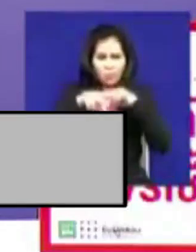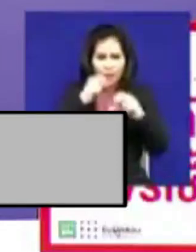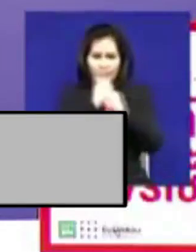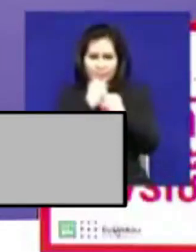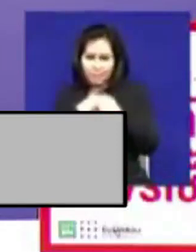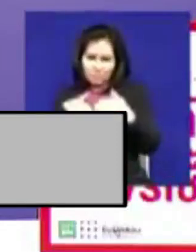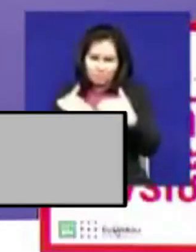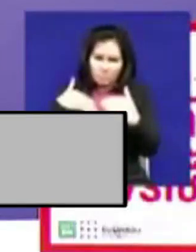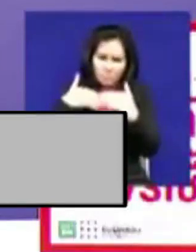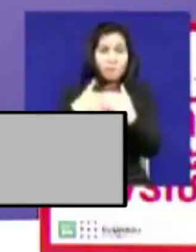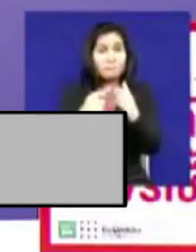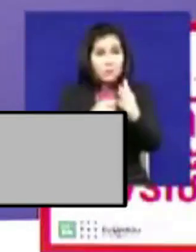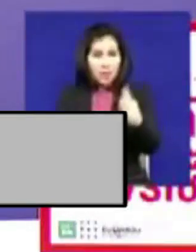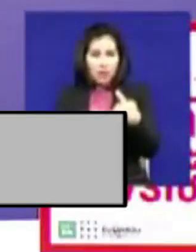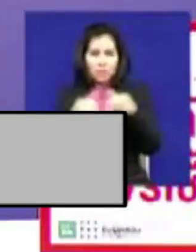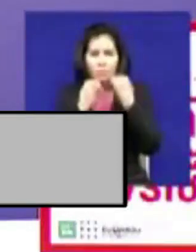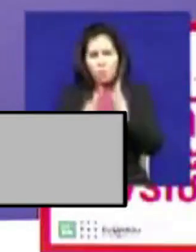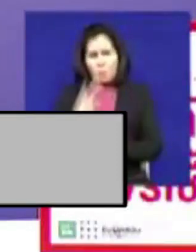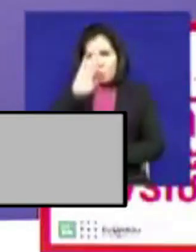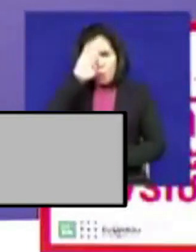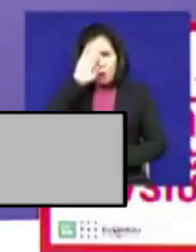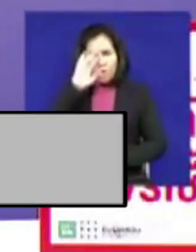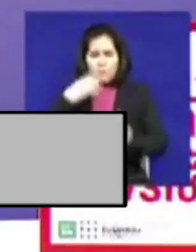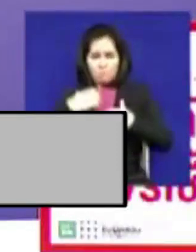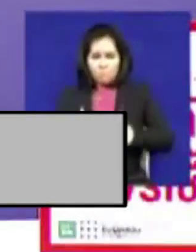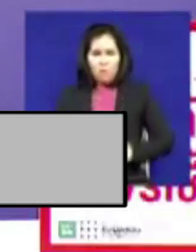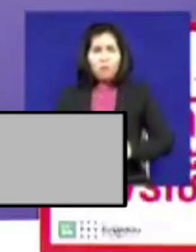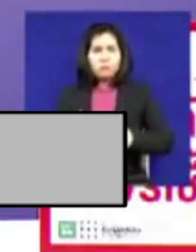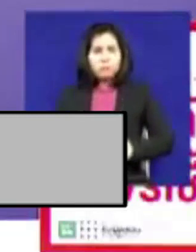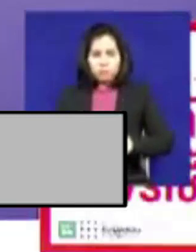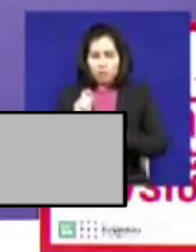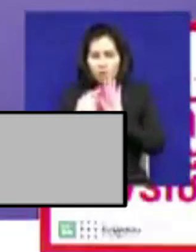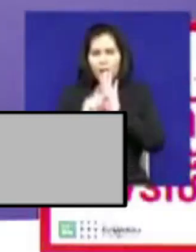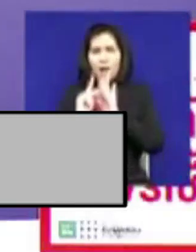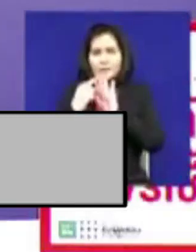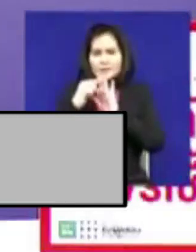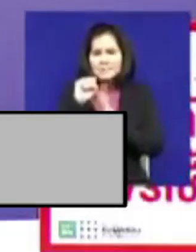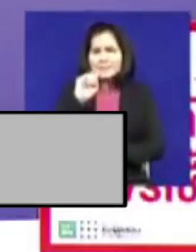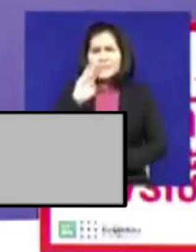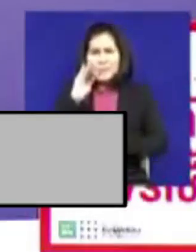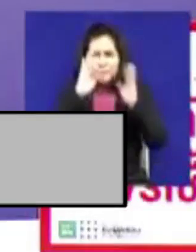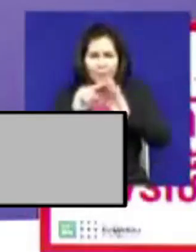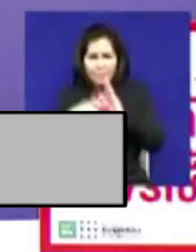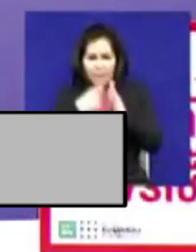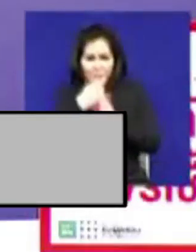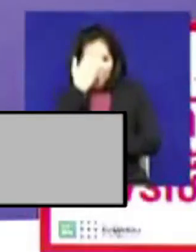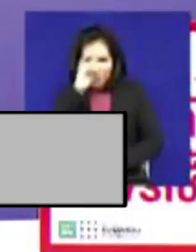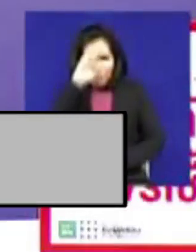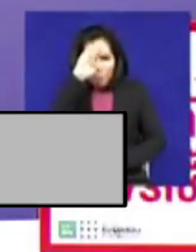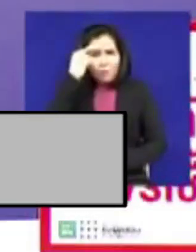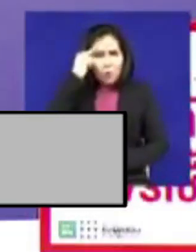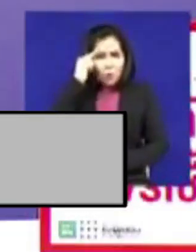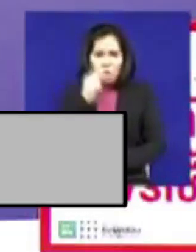ครับก็คือกลุ่มผู้ป่วยโรคปอดอักเสบนะครับไม่ว่าจะเป็นในเรื่องการหาสาเหตุไม่ได้นะครับรักษาแ